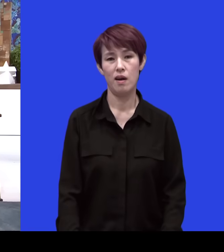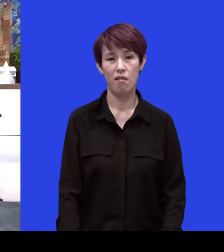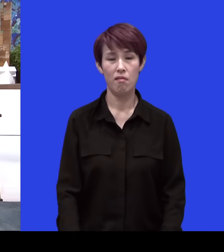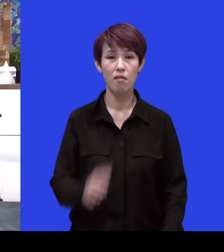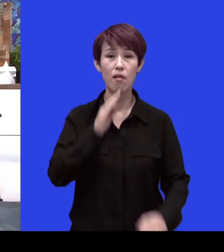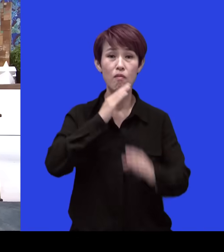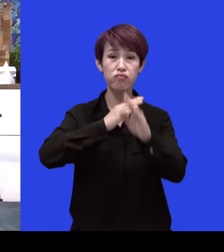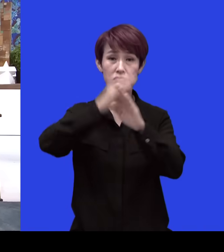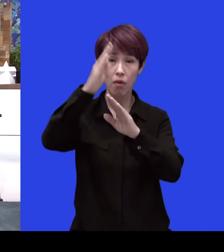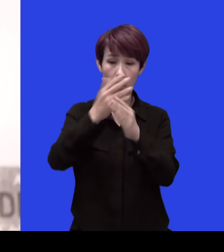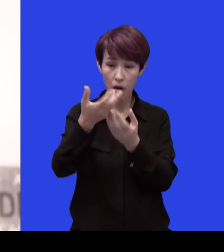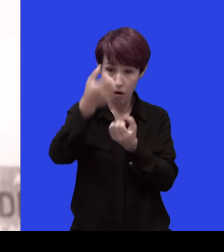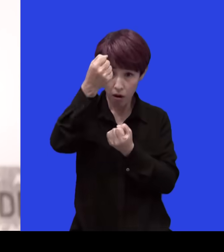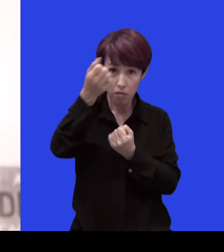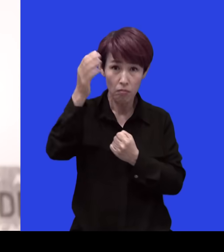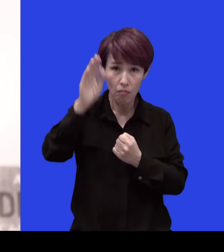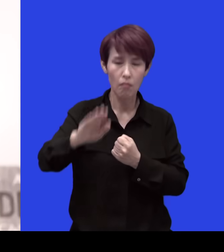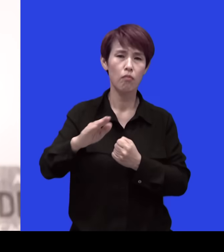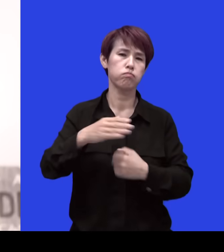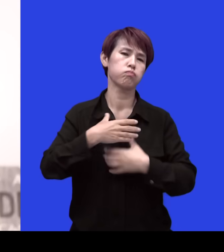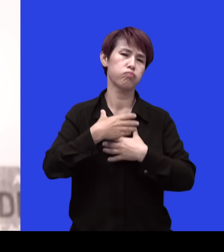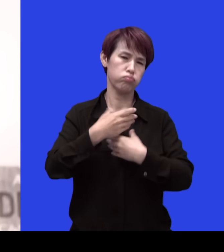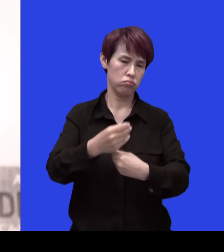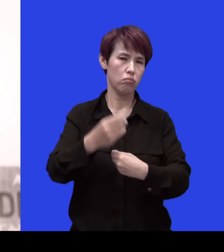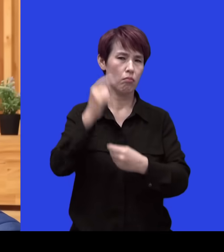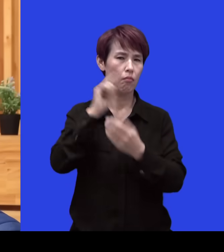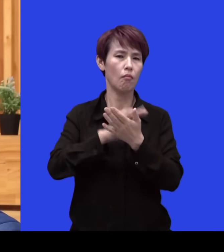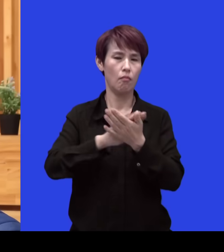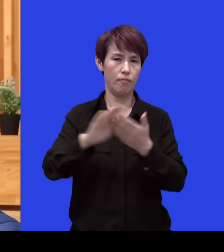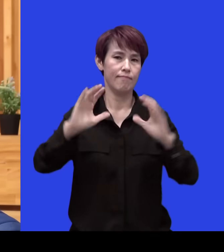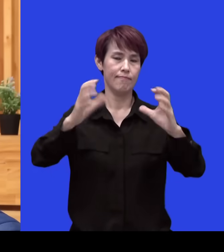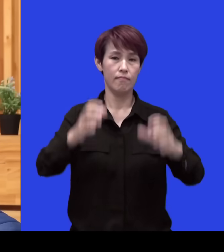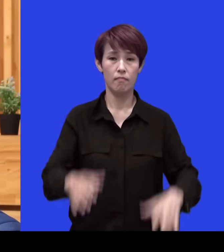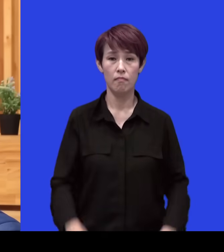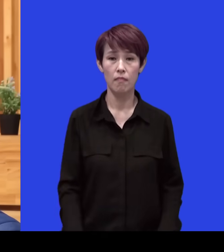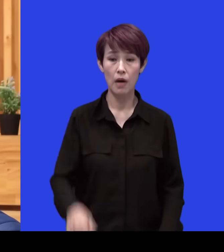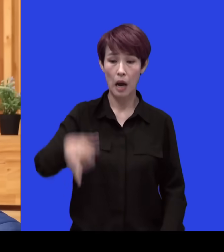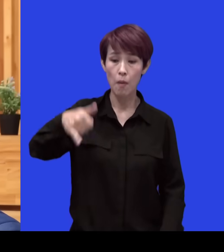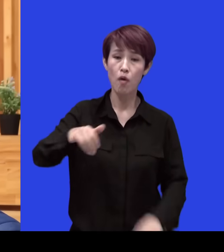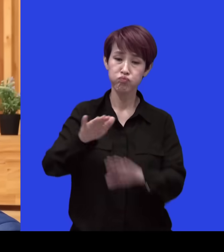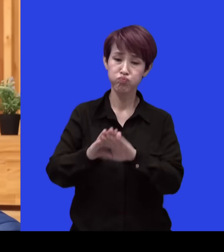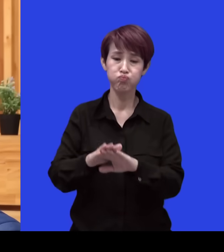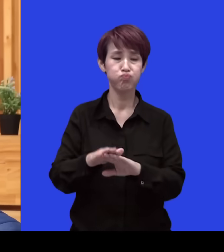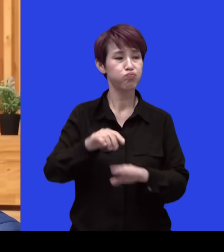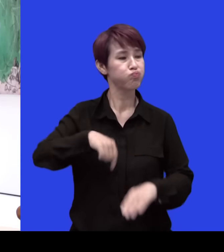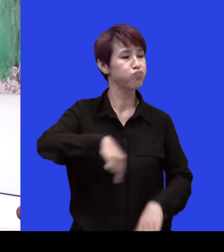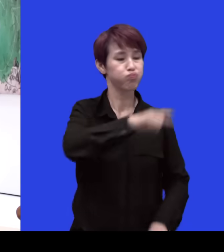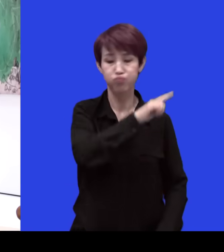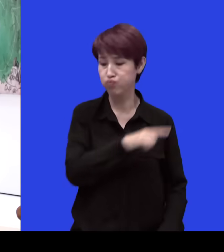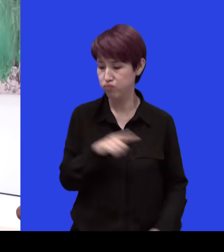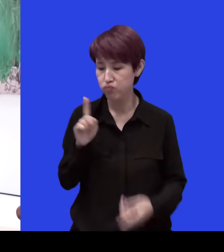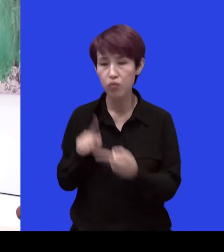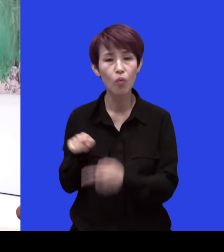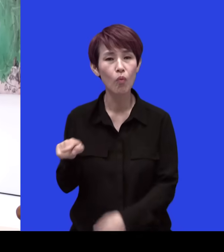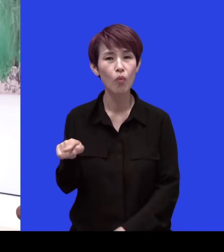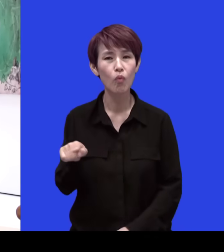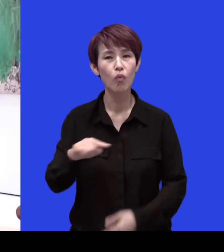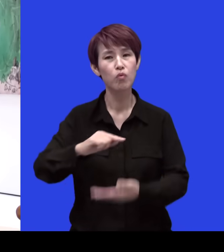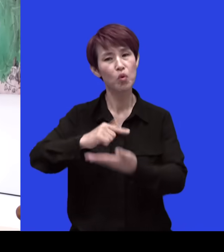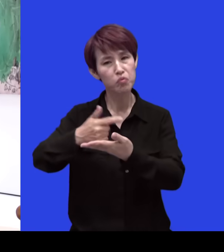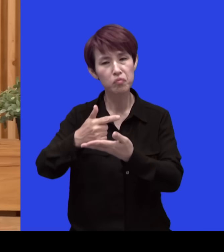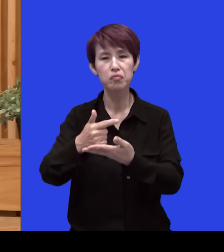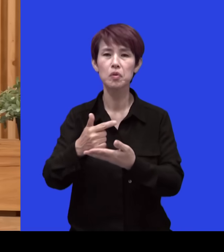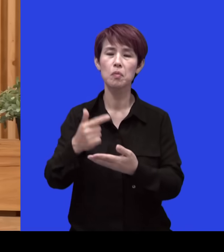남북이 분단돼 있는데도 불구하고 그렇죠, 그렇죠. 뭐 편안하게 살잖아요. 가방 놓고 갔다 와도 그 자리에 그렇죠. 있는 유일한 노트북도 나라죠. 그렇죠. 네, 예. 안